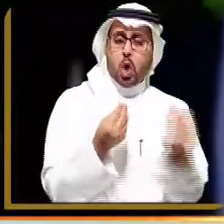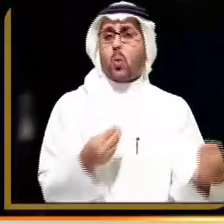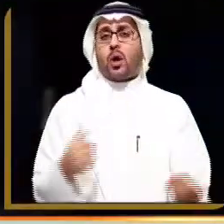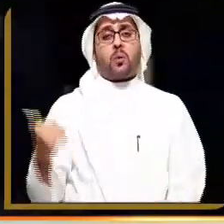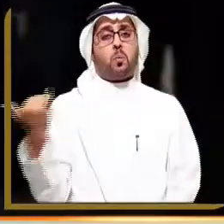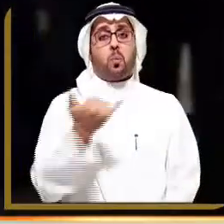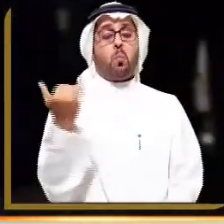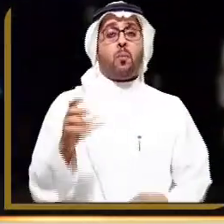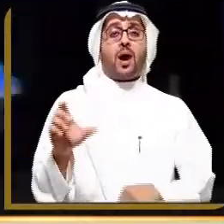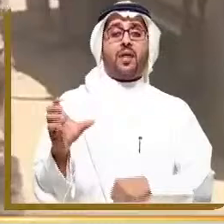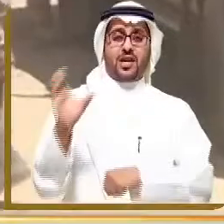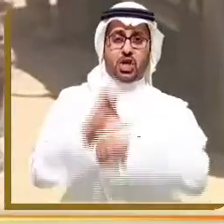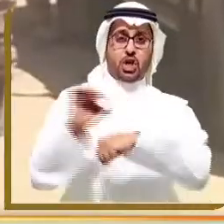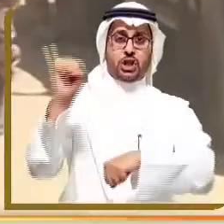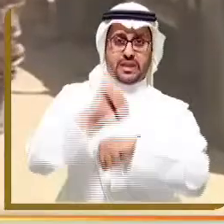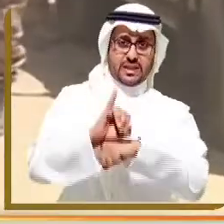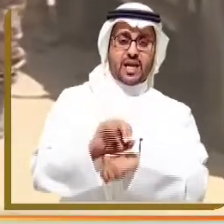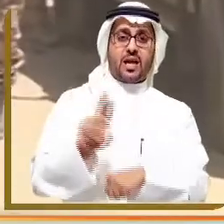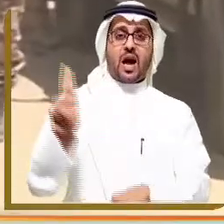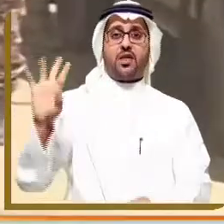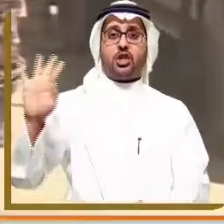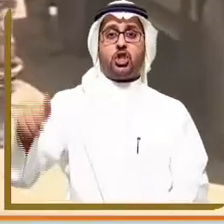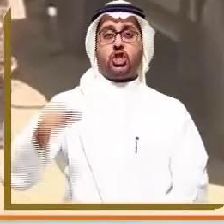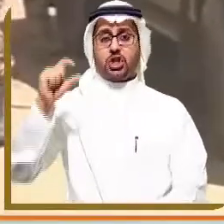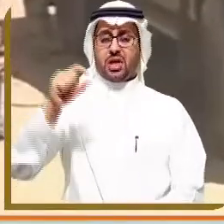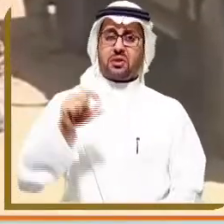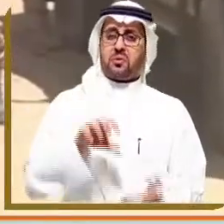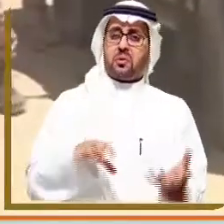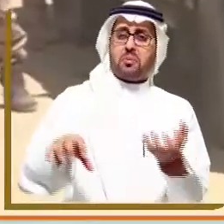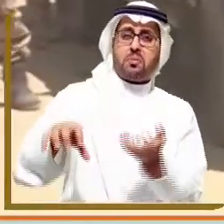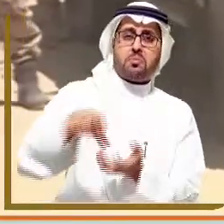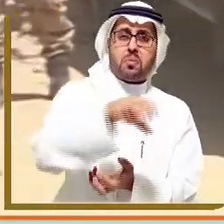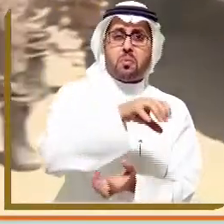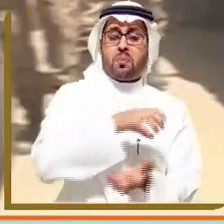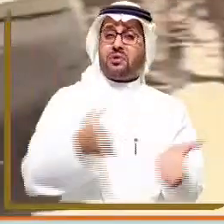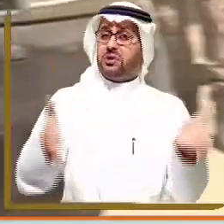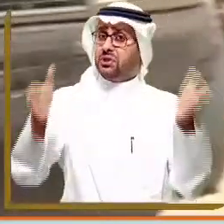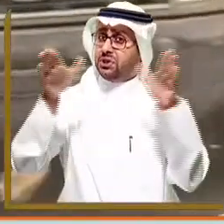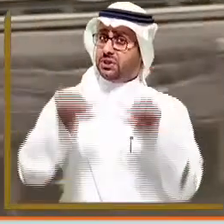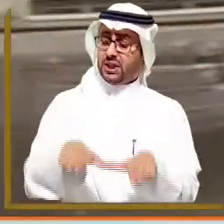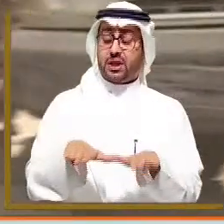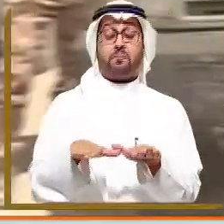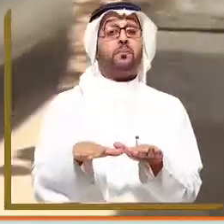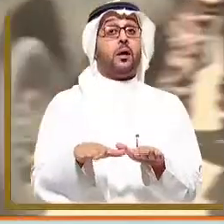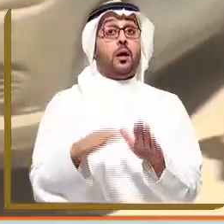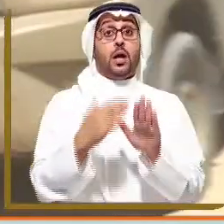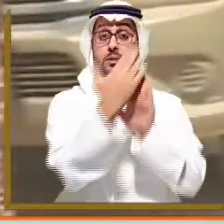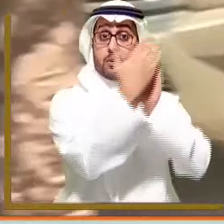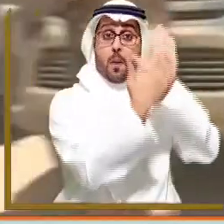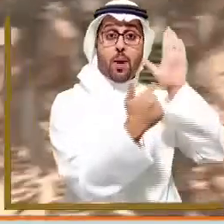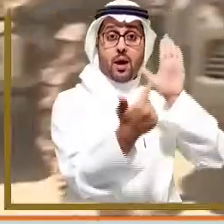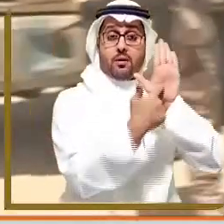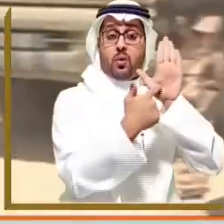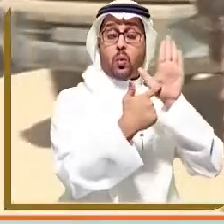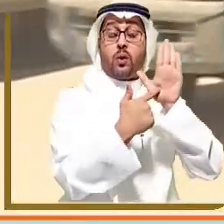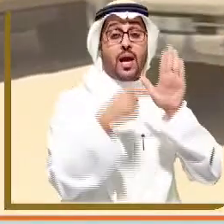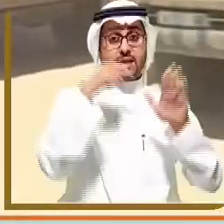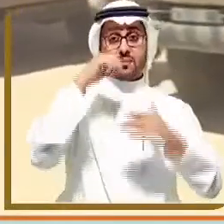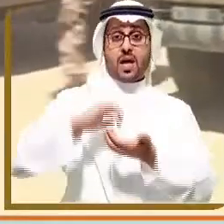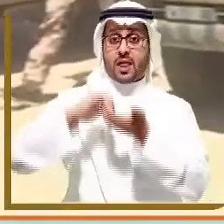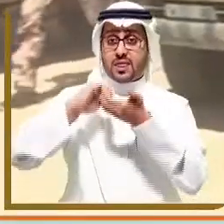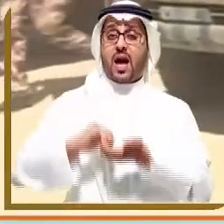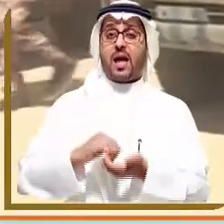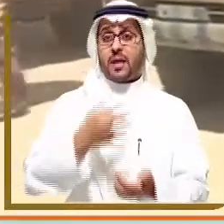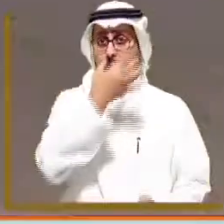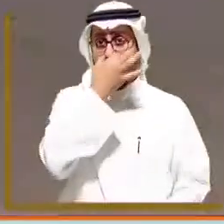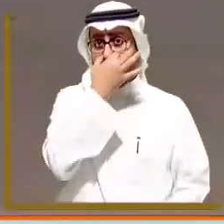تشاد. وحول ما شهدته البلاد مؤخرا من توترات أمنية، فقد طالب البيان مفوضية الاتحاد الإفريقي